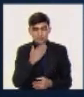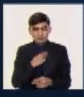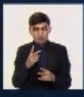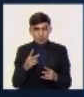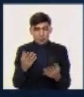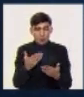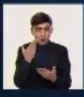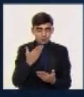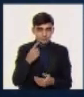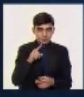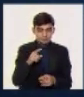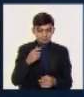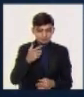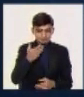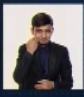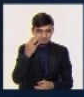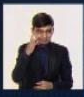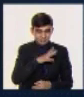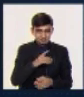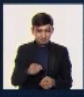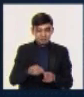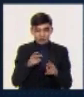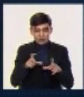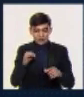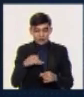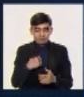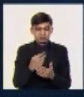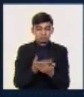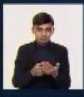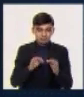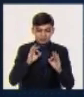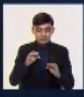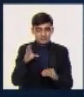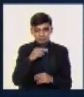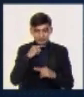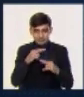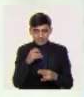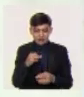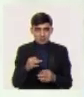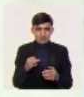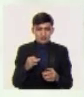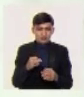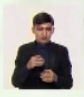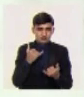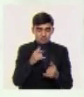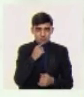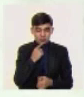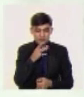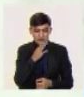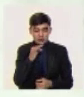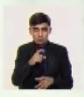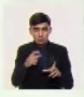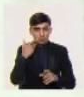легкой наживы, так называемые мошенники, поэтому призываем проявлять бдительность, осторожность. В это сложное время, когда